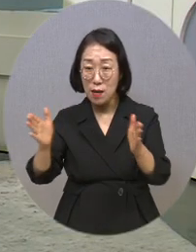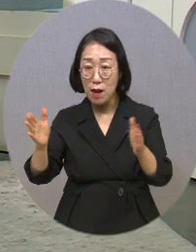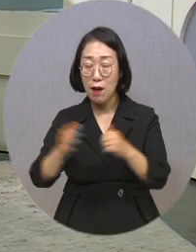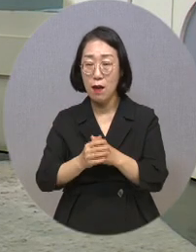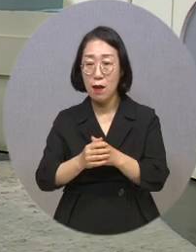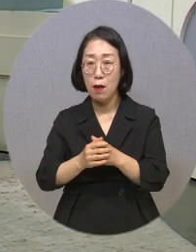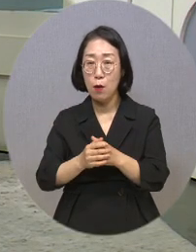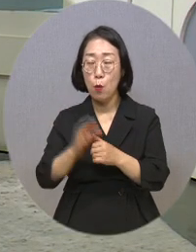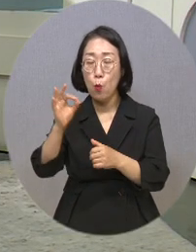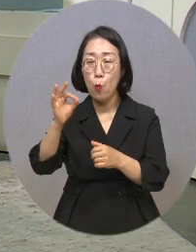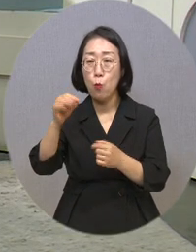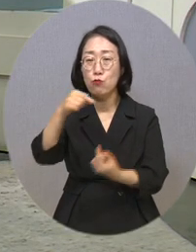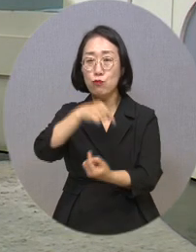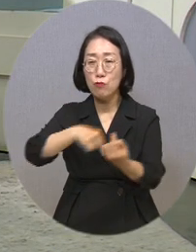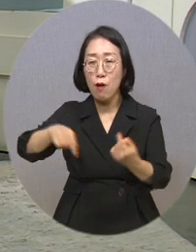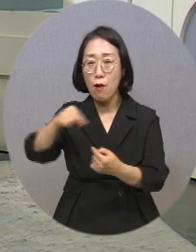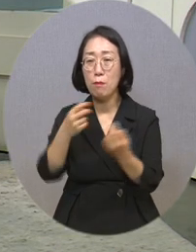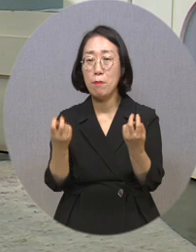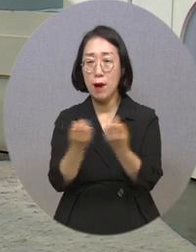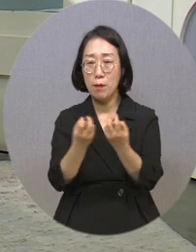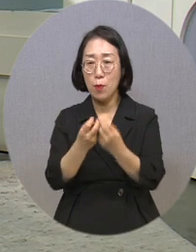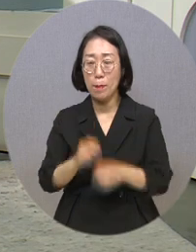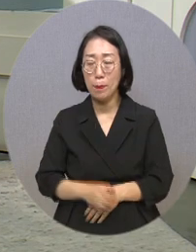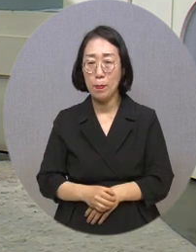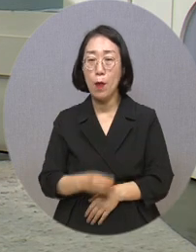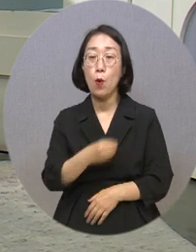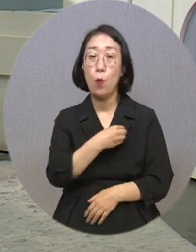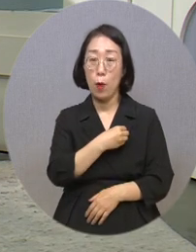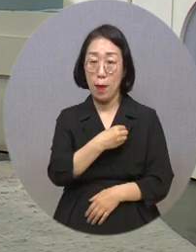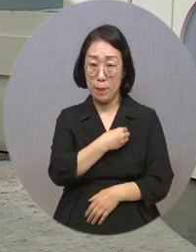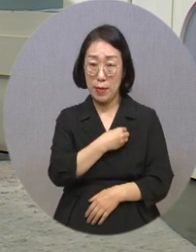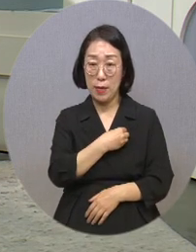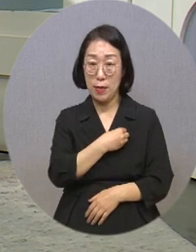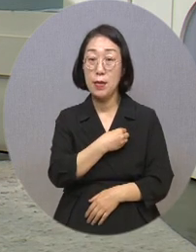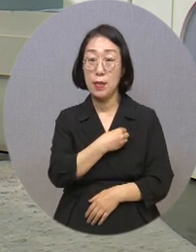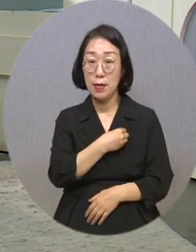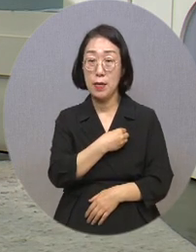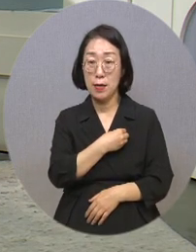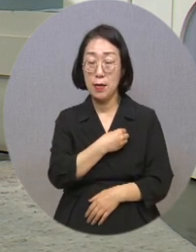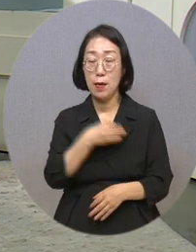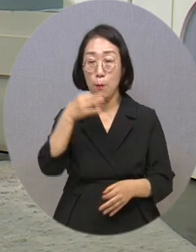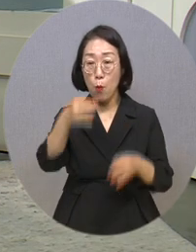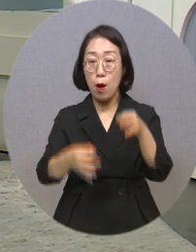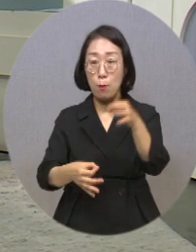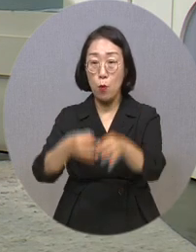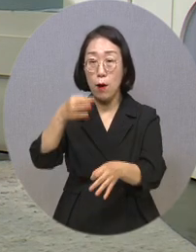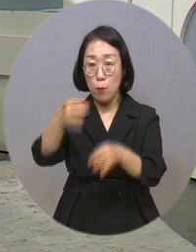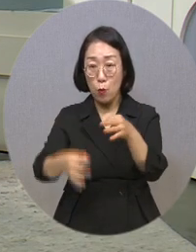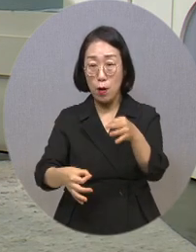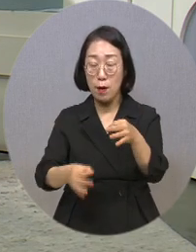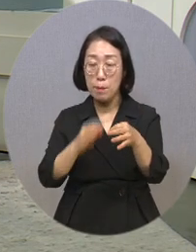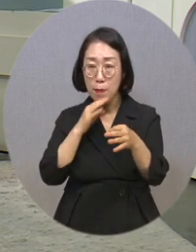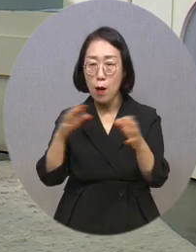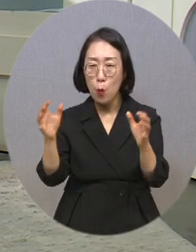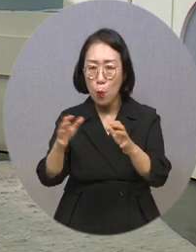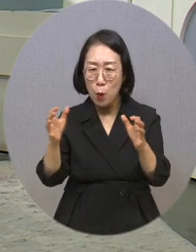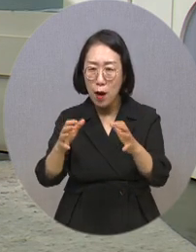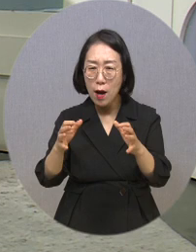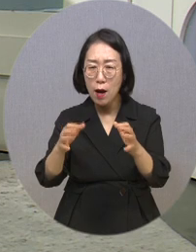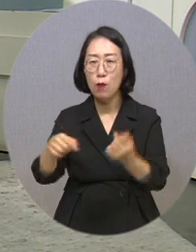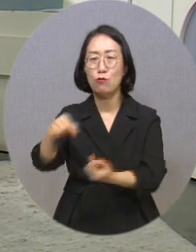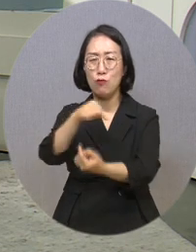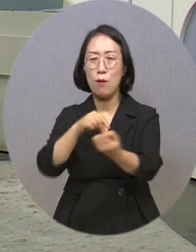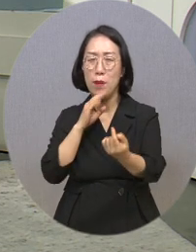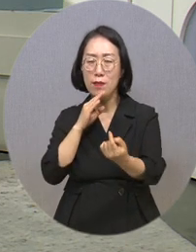방법으로? 그러니까 뭐 회비로 돼야 되는 게 사단법인의 원칙인데 그게 네. 어려운 거는 뭐 말씀하신